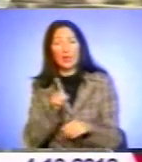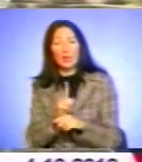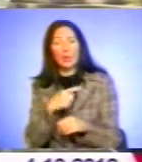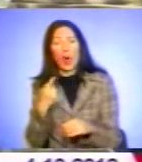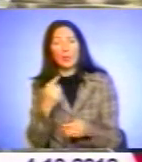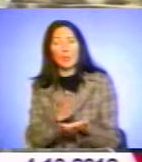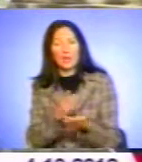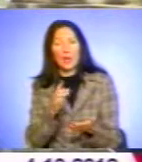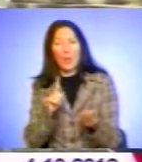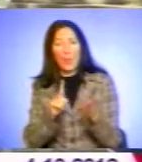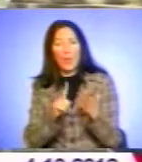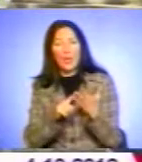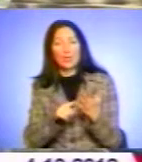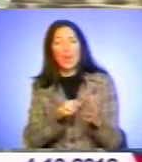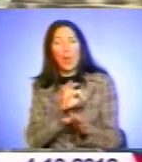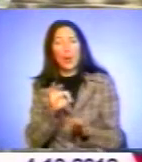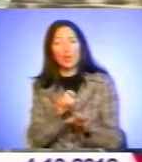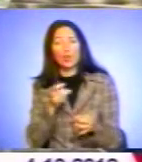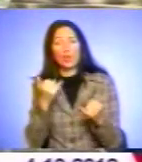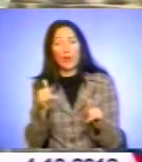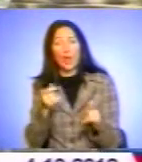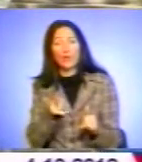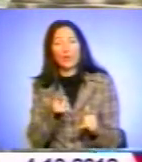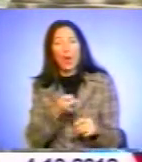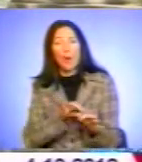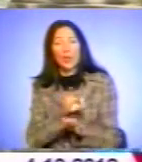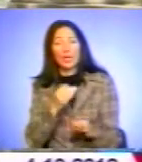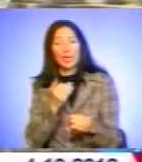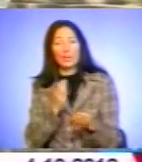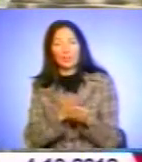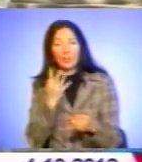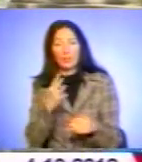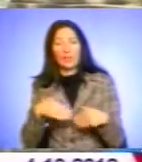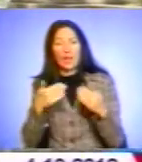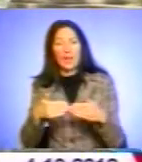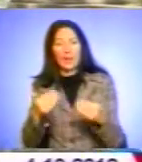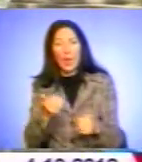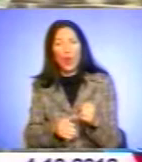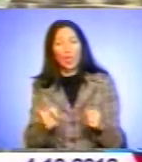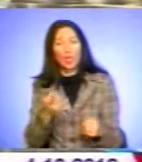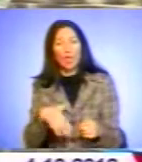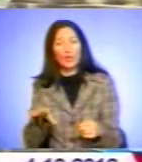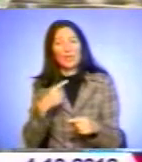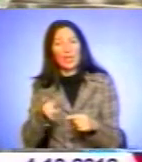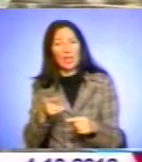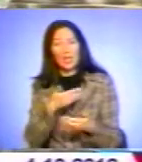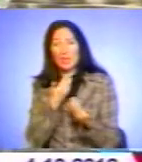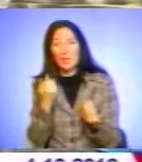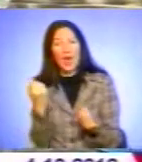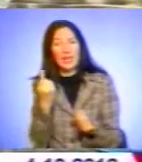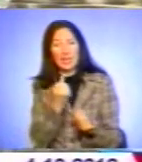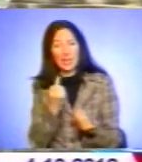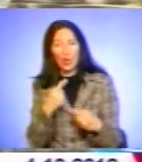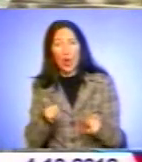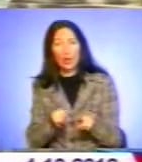проєкт. Що дивує в тому проєкті, що кожного разу, там він розділений на чотири етапи, кожного разу все інакше, немає єдиної